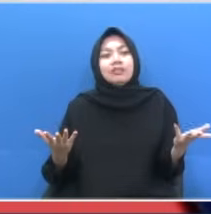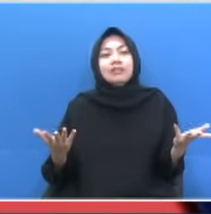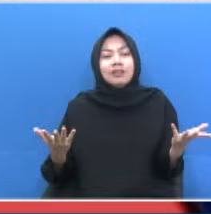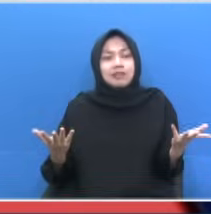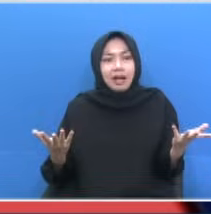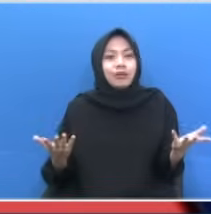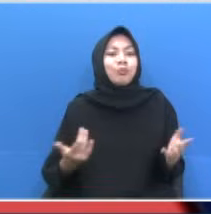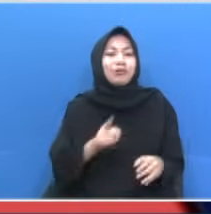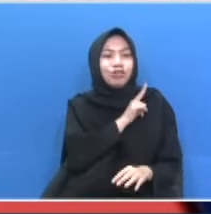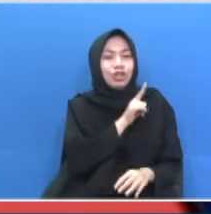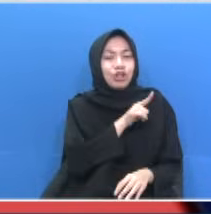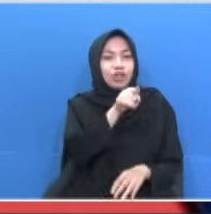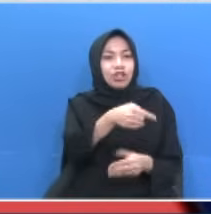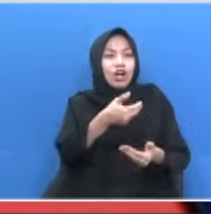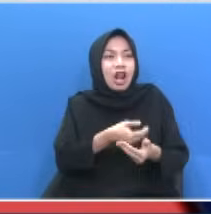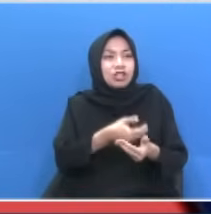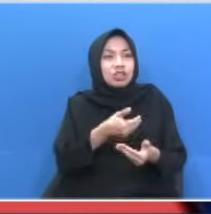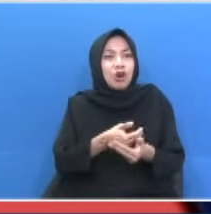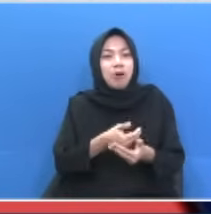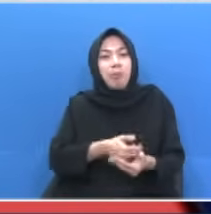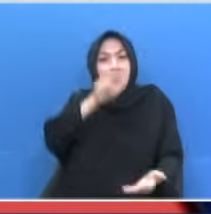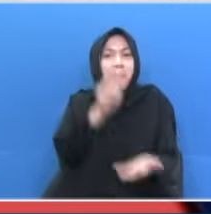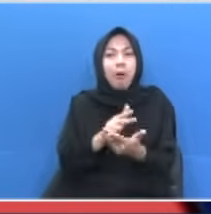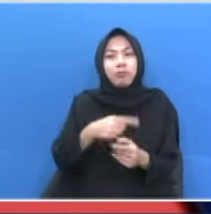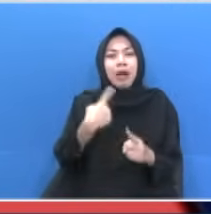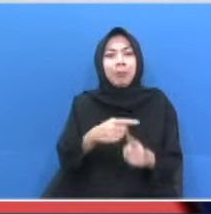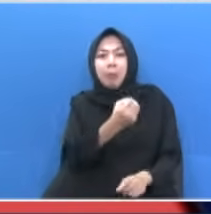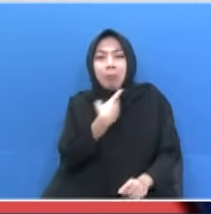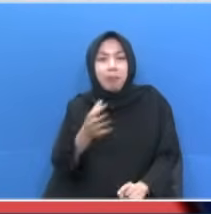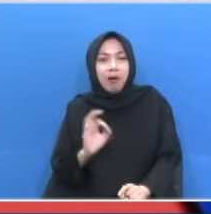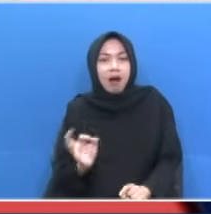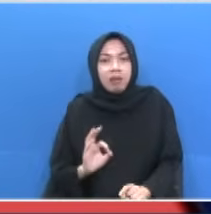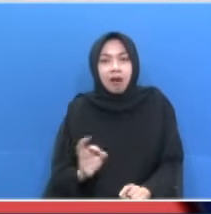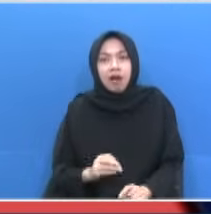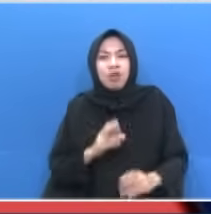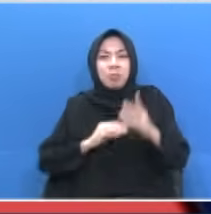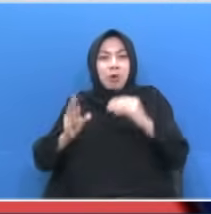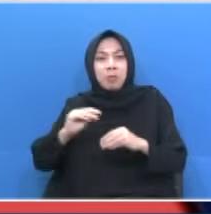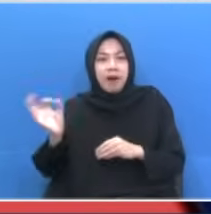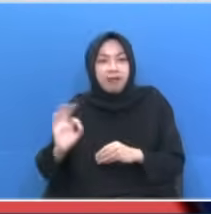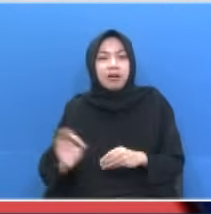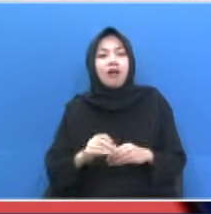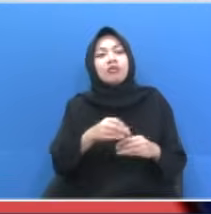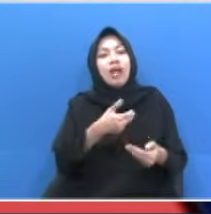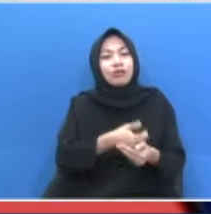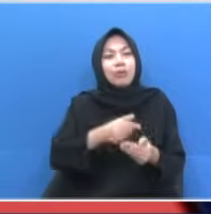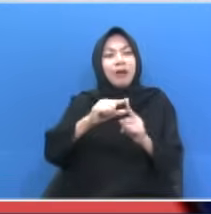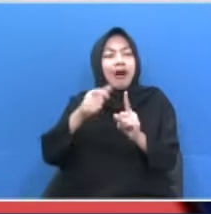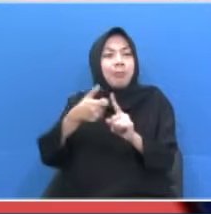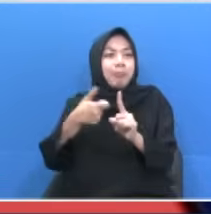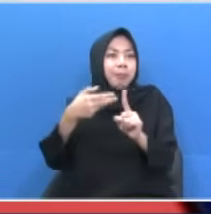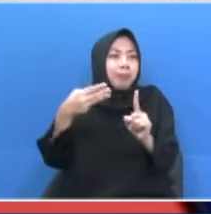secara sepihak oleh teman-teman Nasdem yang kemudian mengambil kesepakatan dengan teman-teman PKB gitu dan